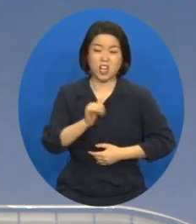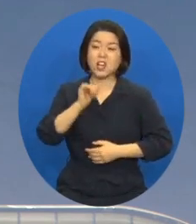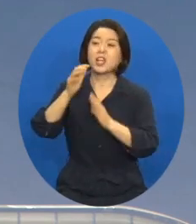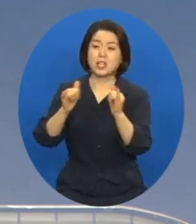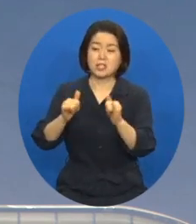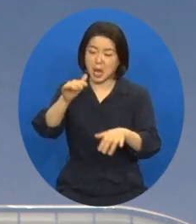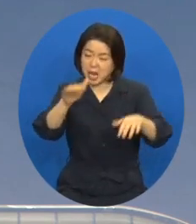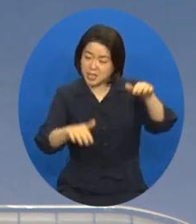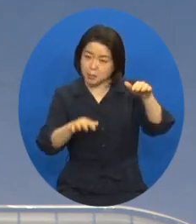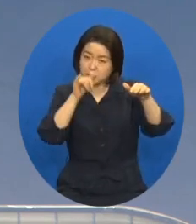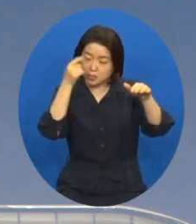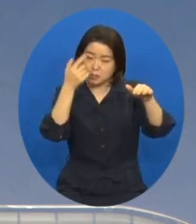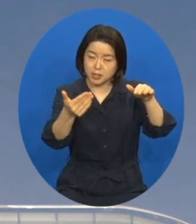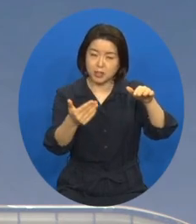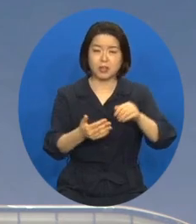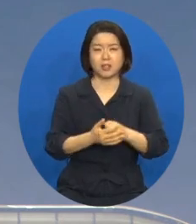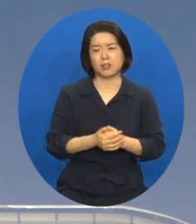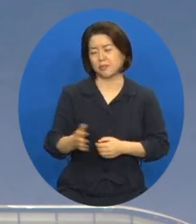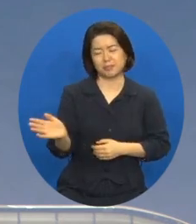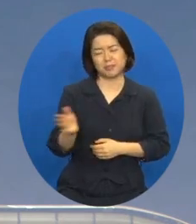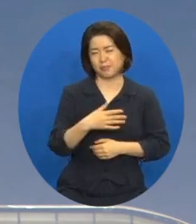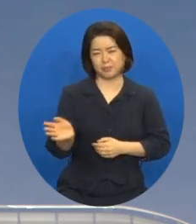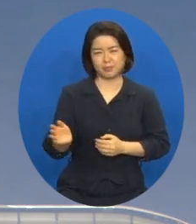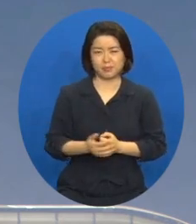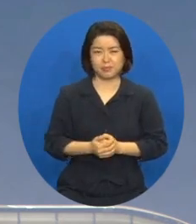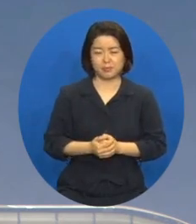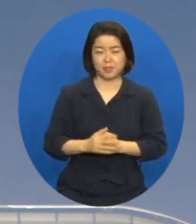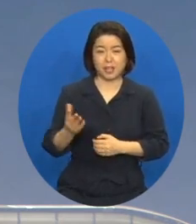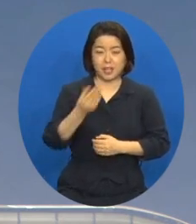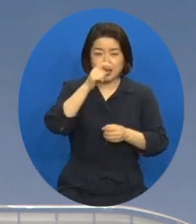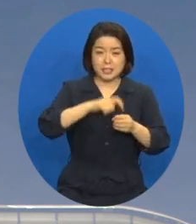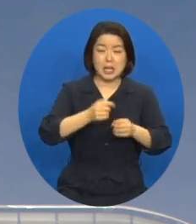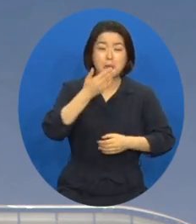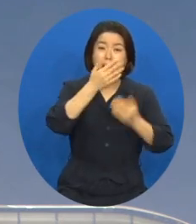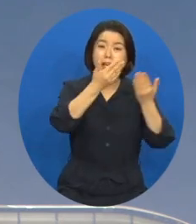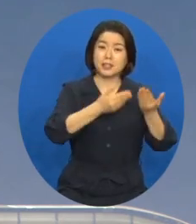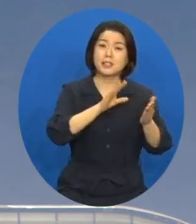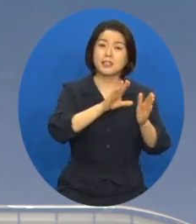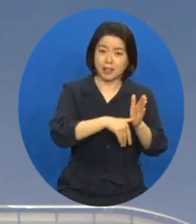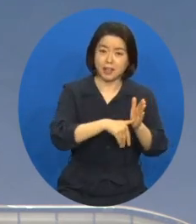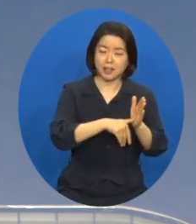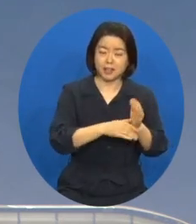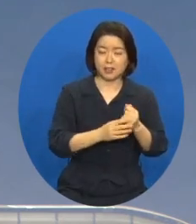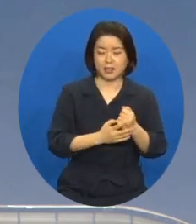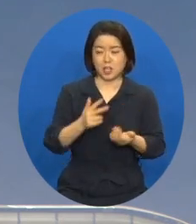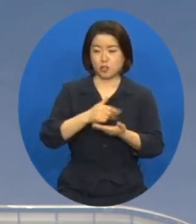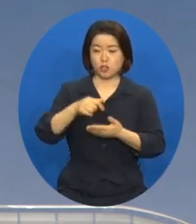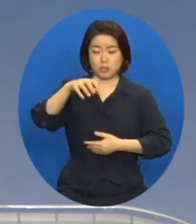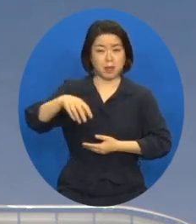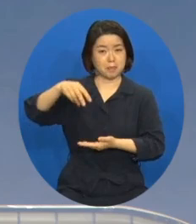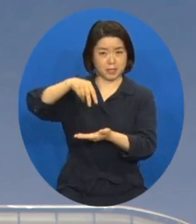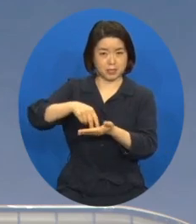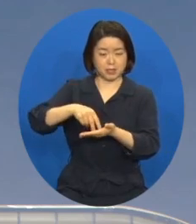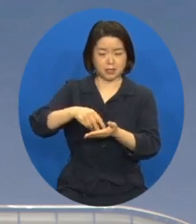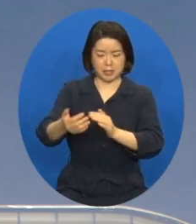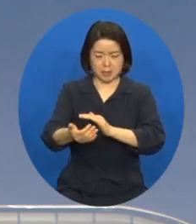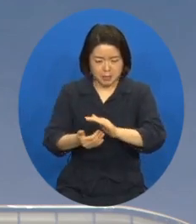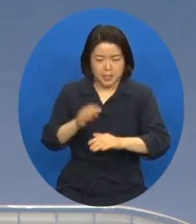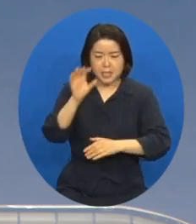그런 차별이 있겠습니까? 성찬 받을 때마다 주님 앞에 서는 예행 연습을